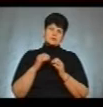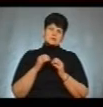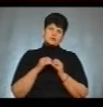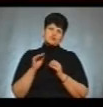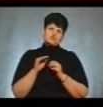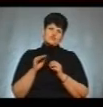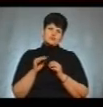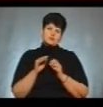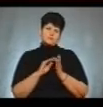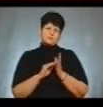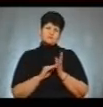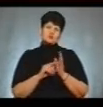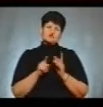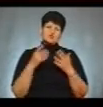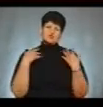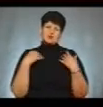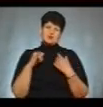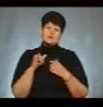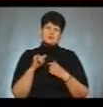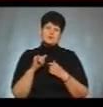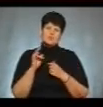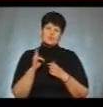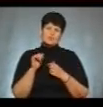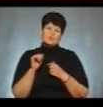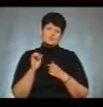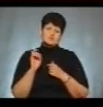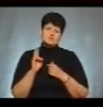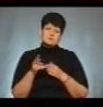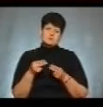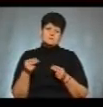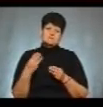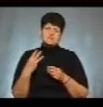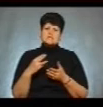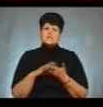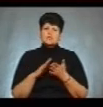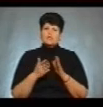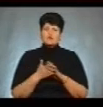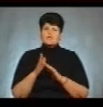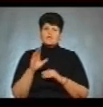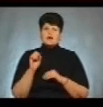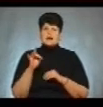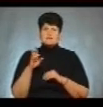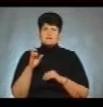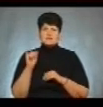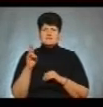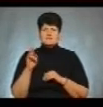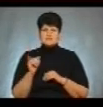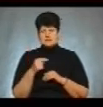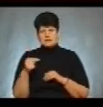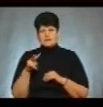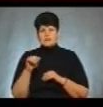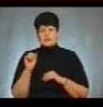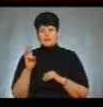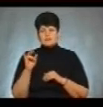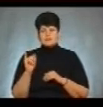зазначено, що начальник УКБ Віктор Кузяк підписав 30 договорів на ремонт ділянок доріг Вербівці-Ласківці по 40 метрів з фірмою,